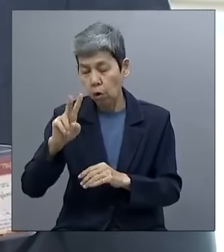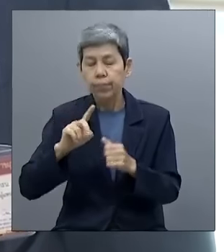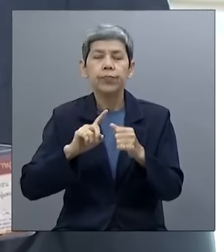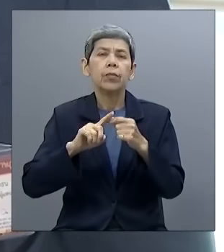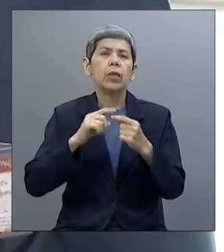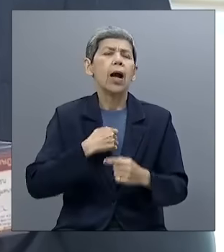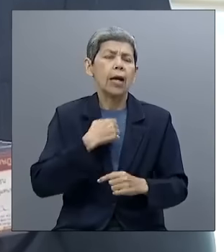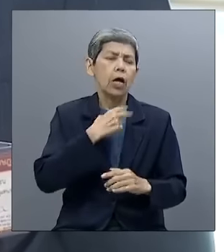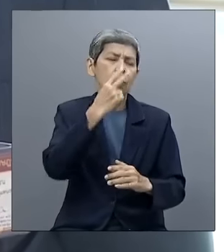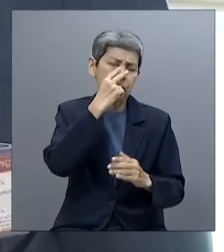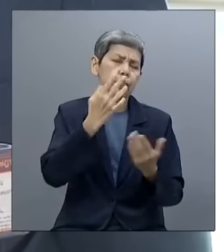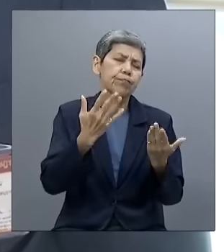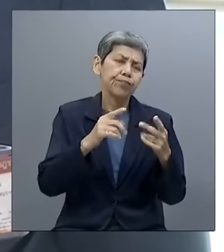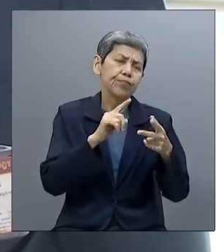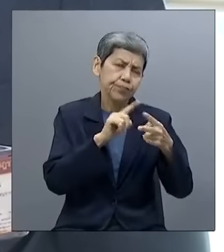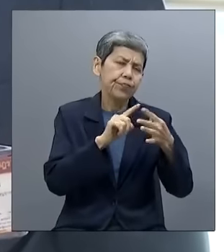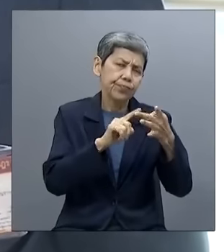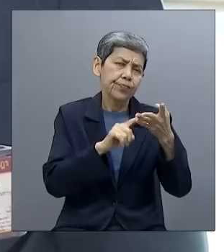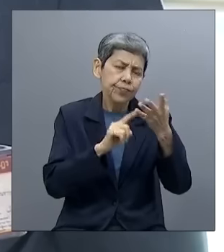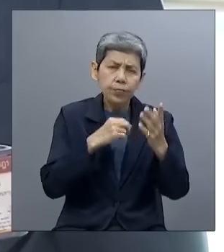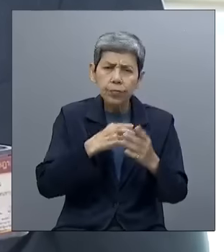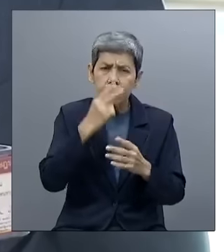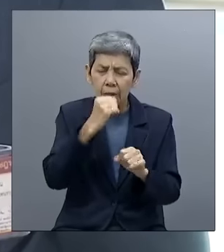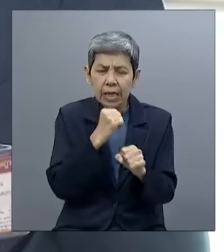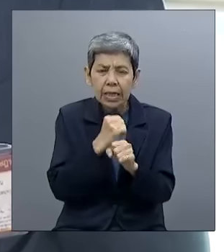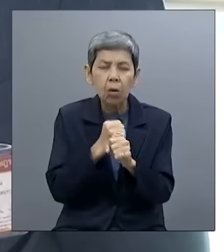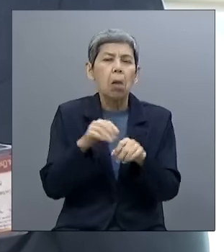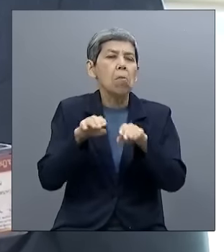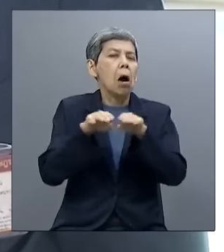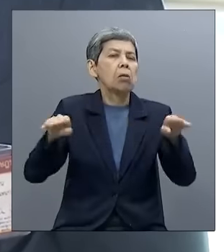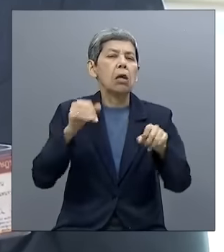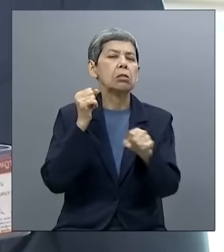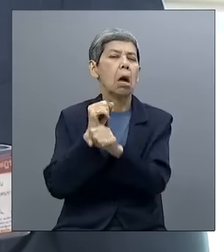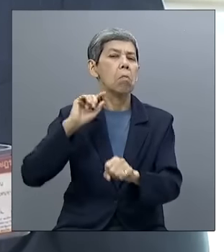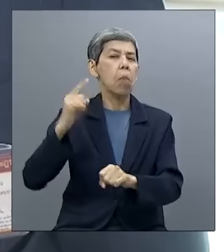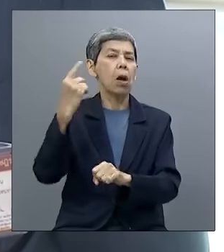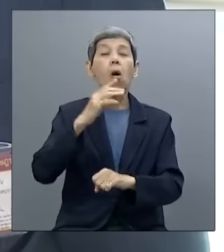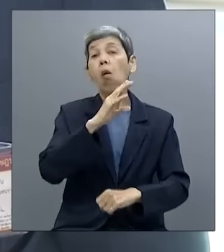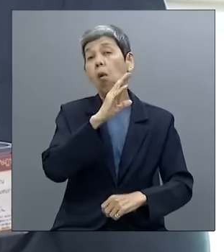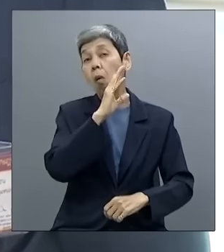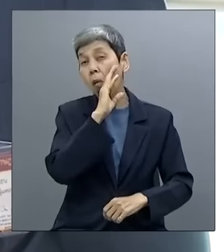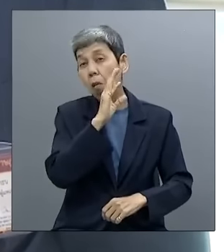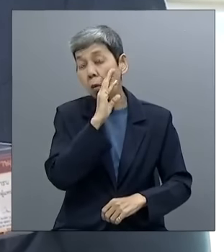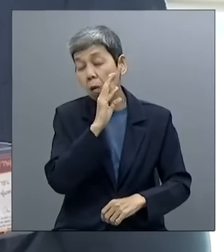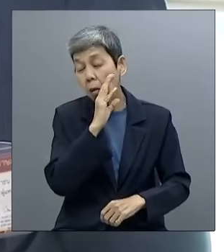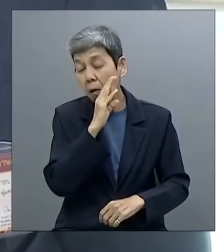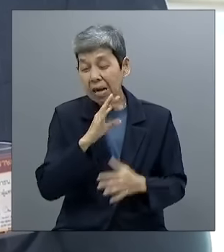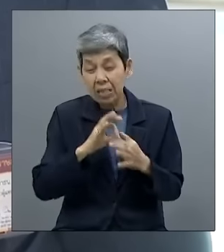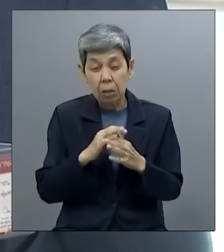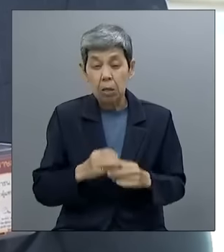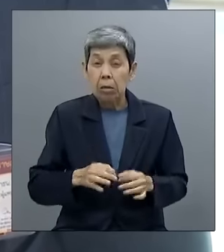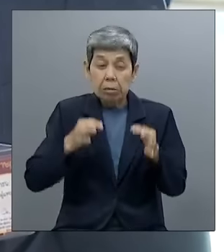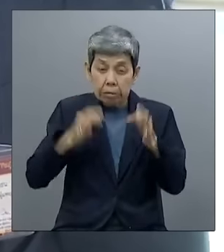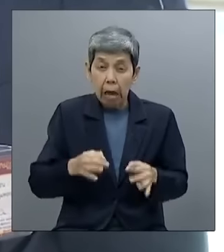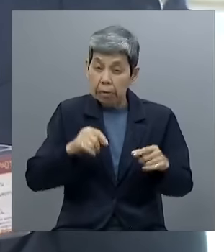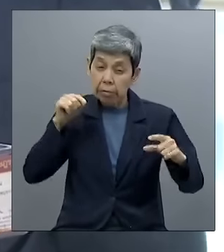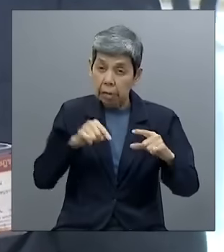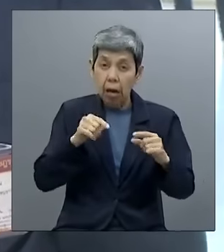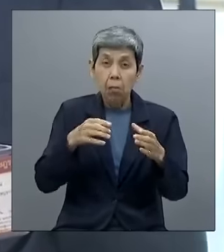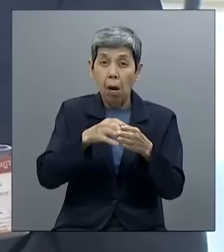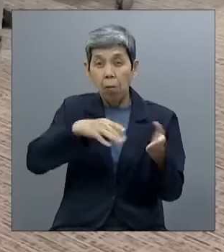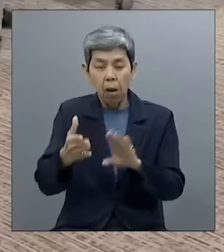างนี้เป็นต้นเนี่ยมันเป็นการวางมาตรฐานใหม่ซึ่งถ้าการตัดสินยุบพรรคเลยเนี่ยก็ต้องถือว่าไม่เป็นธร